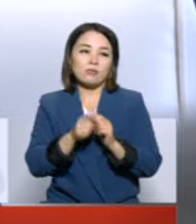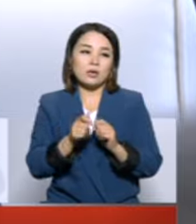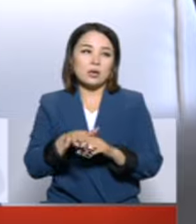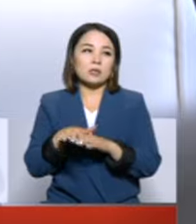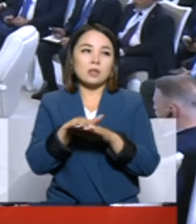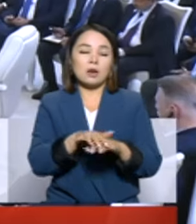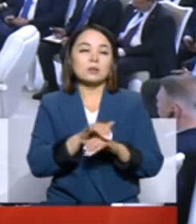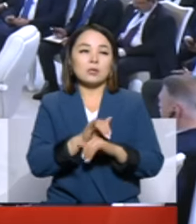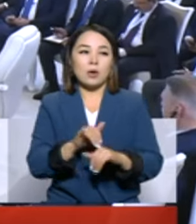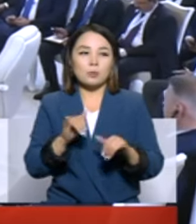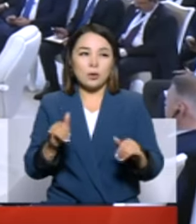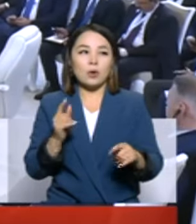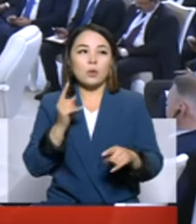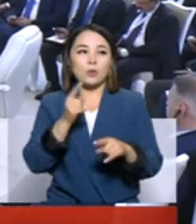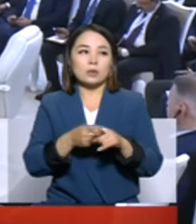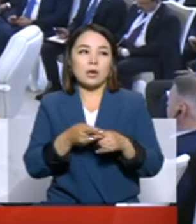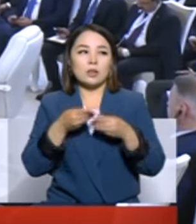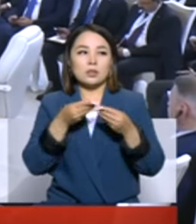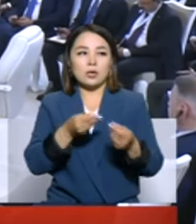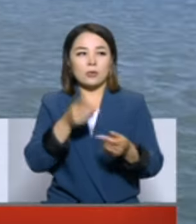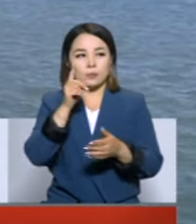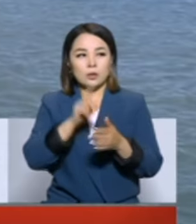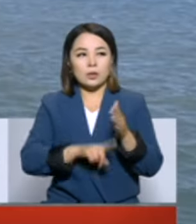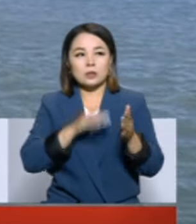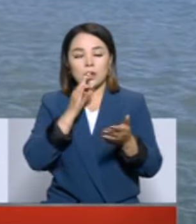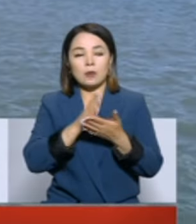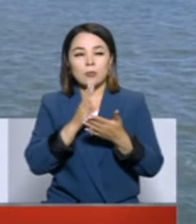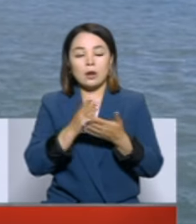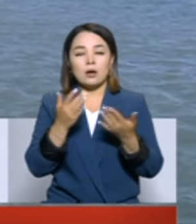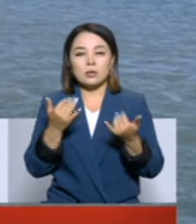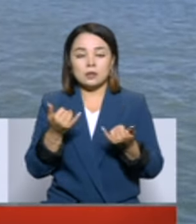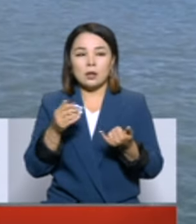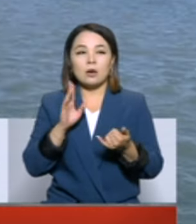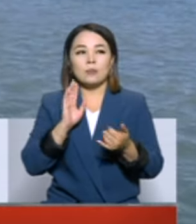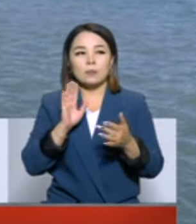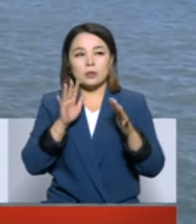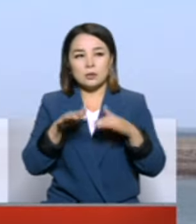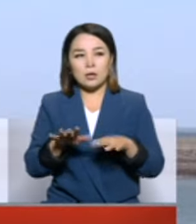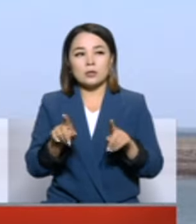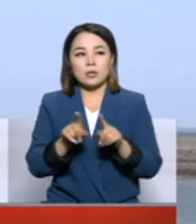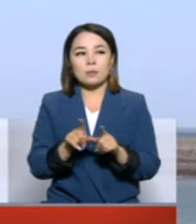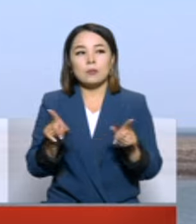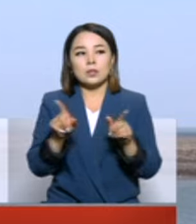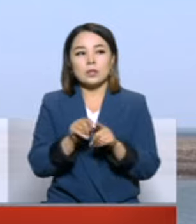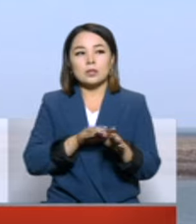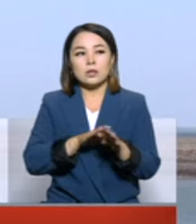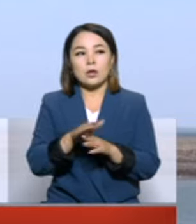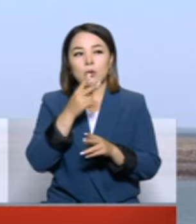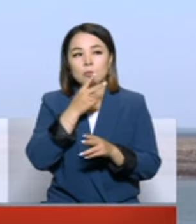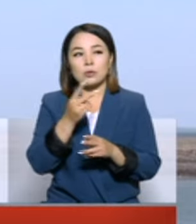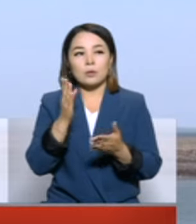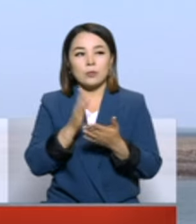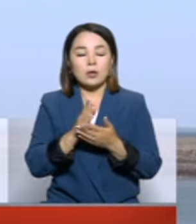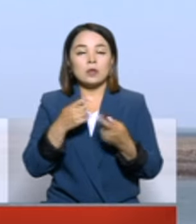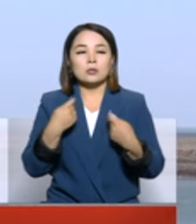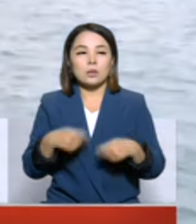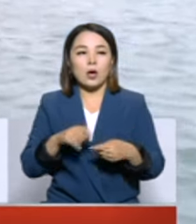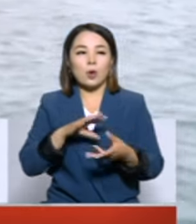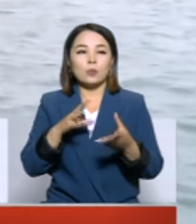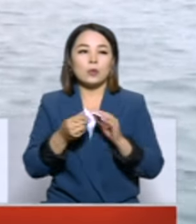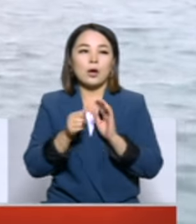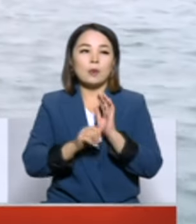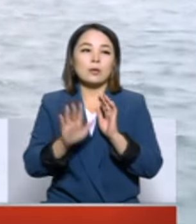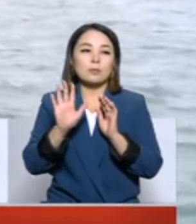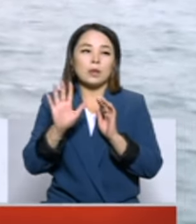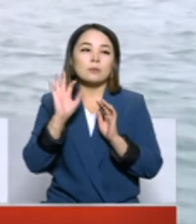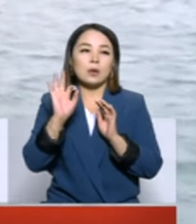саласын дамытуға оң әсер етеді деп сенемін. Қазір қарт Каспийдің игілігін бірге көріп келеміз. Теңіз арқылы сауда көлемі